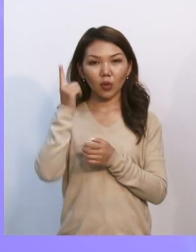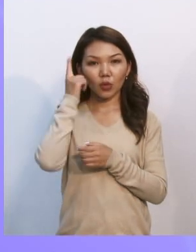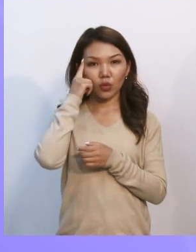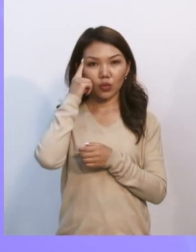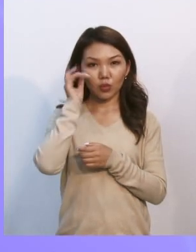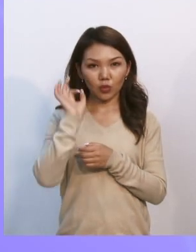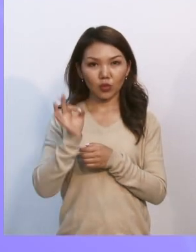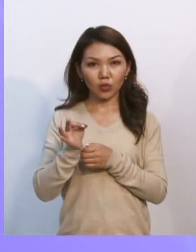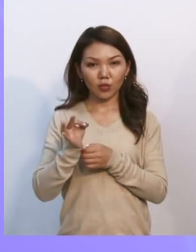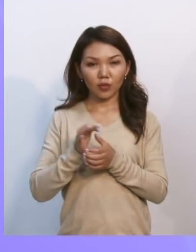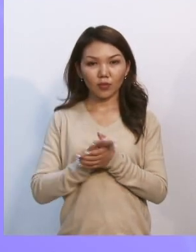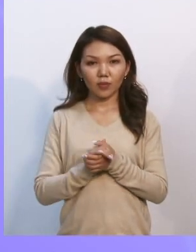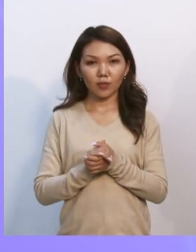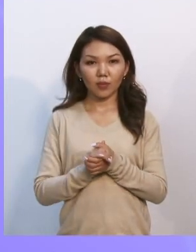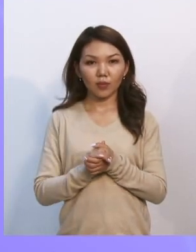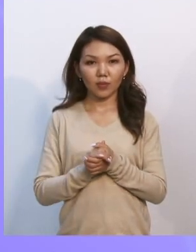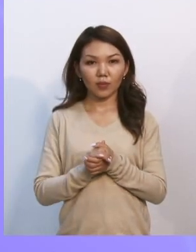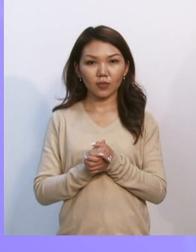Ойлондукпу?